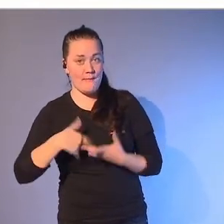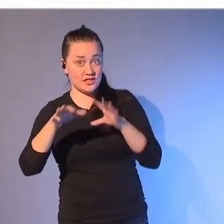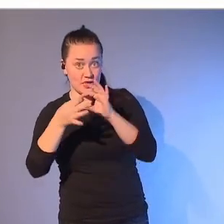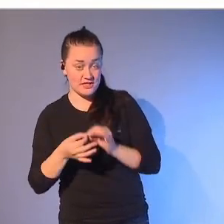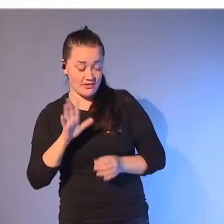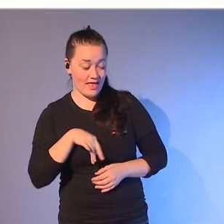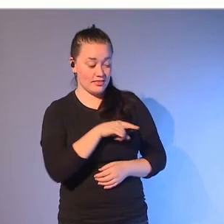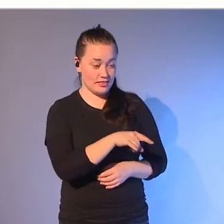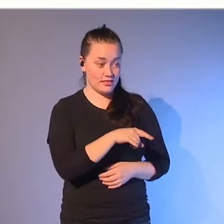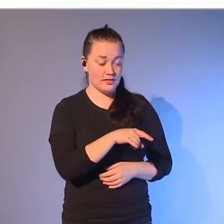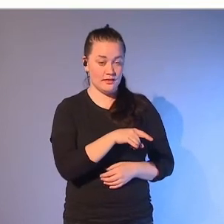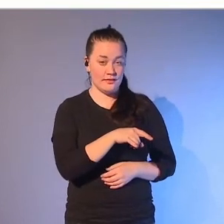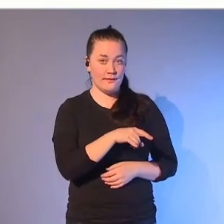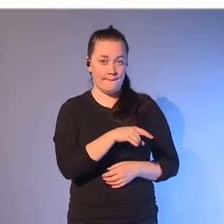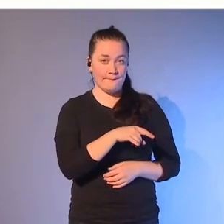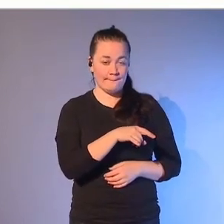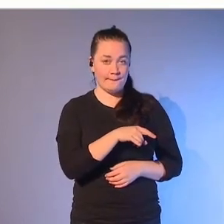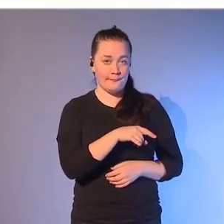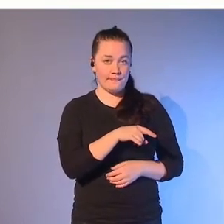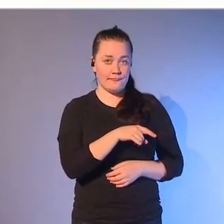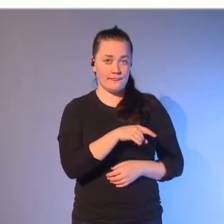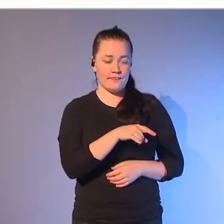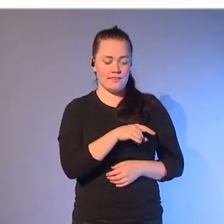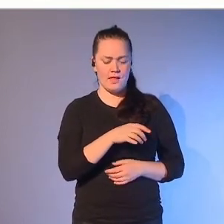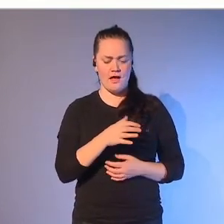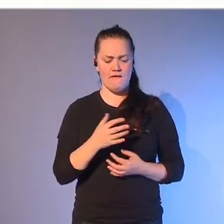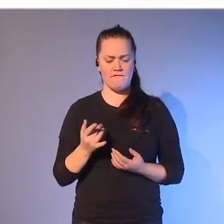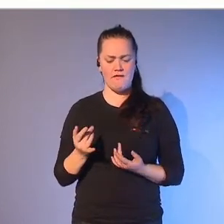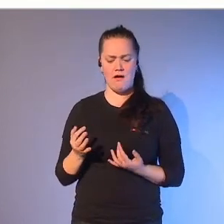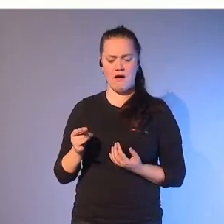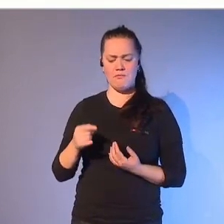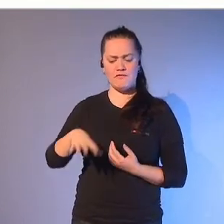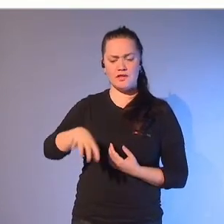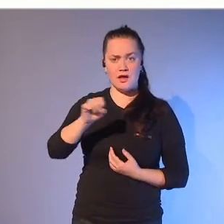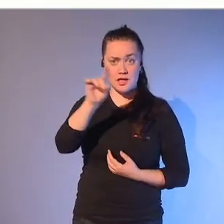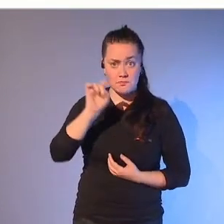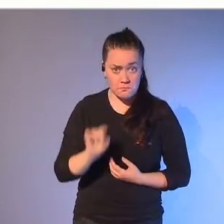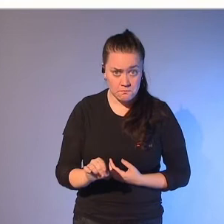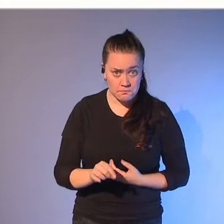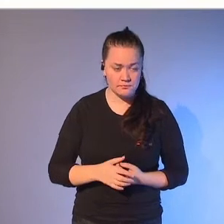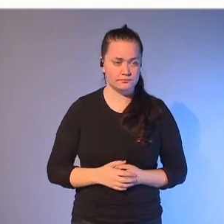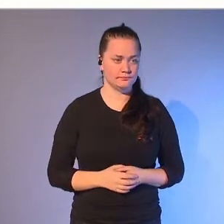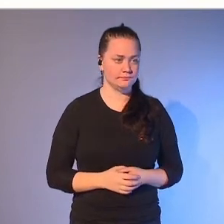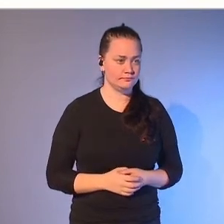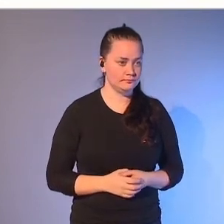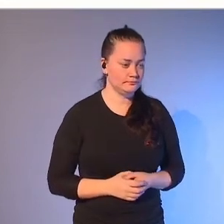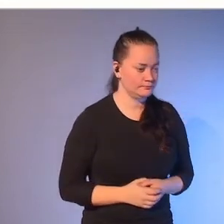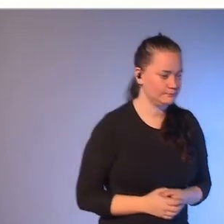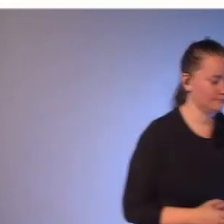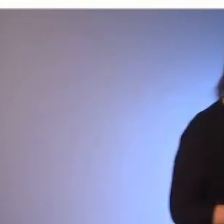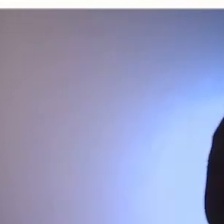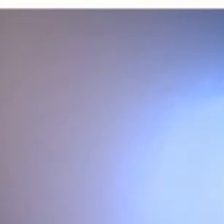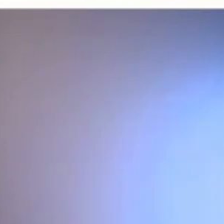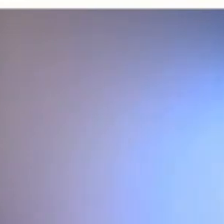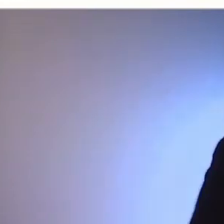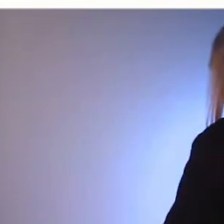sammensatt semiotisk, hva er det da vi må ta tak i? Og det er jo det som er det kjernen